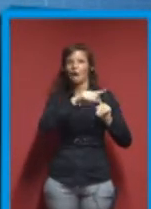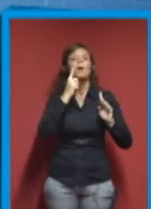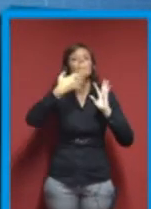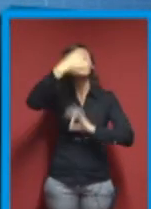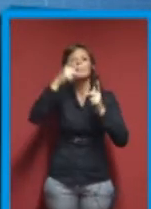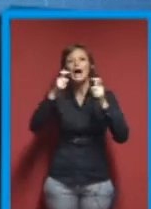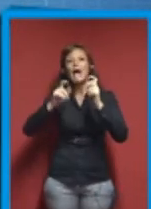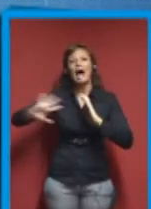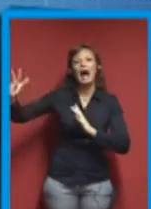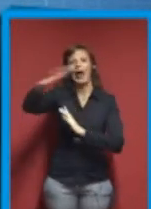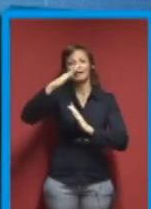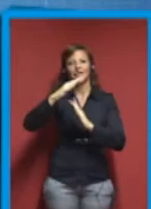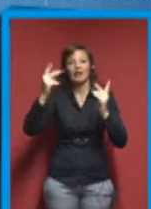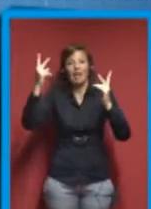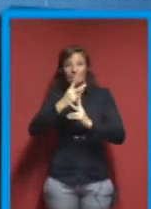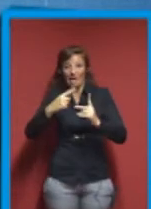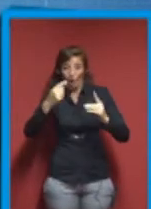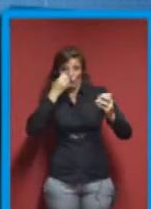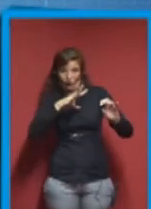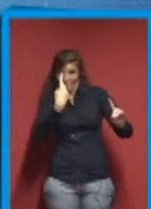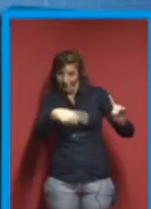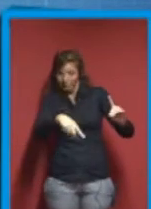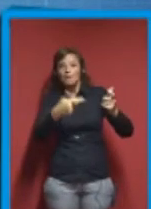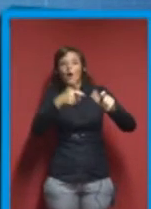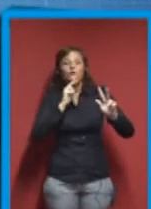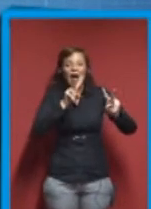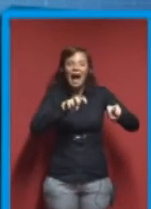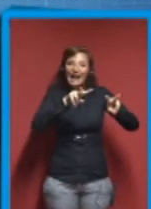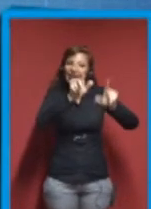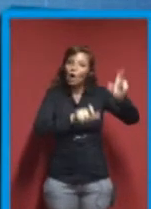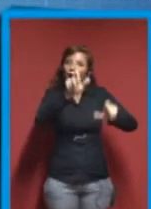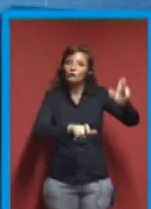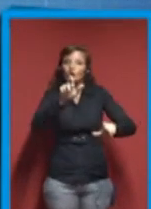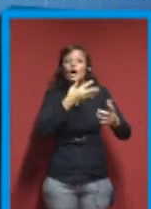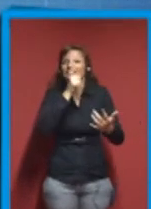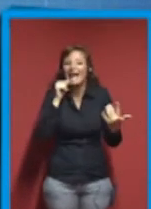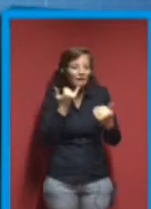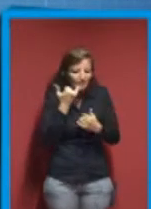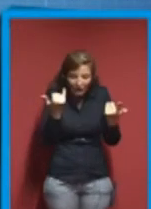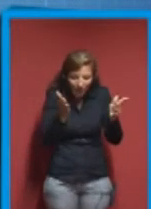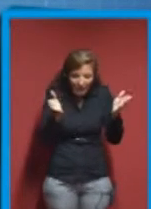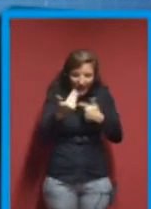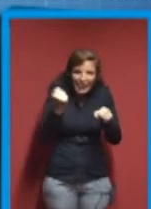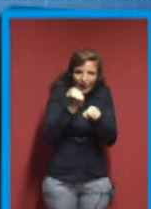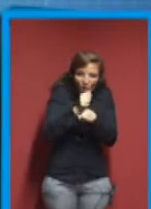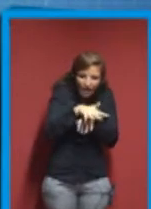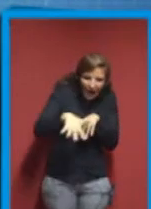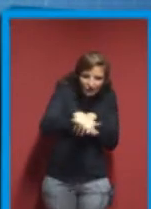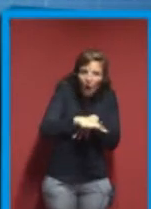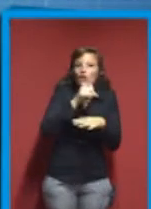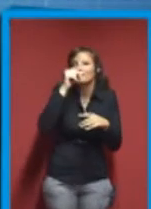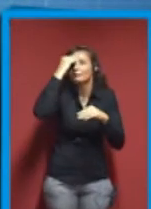perché gli agricoltori dovevano avere delle piccole officine per riparare i